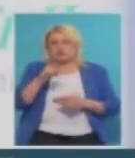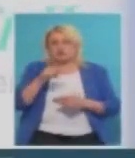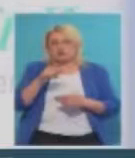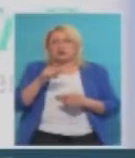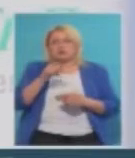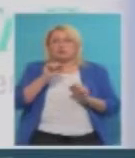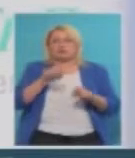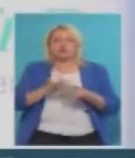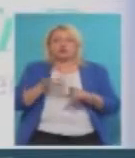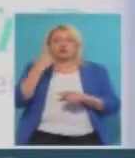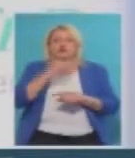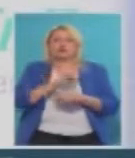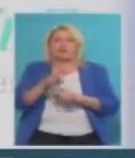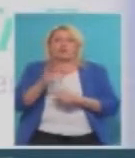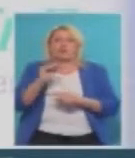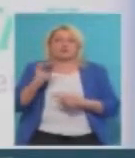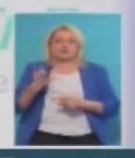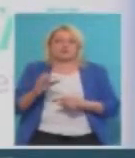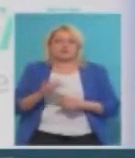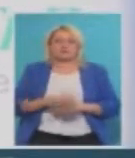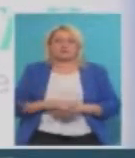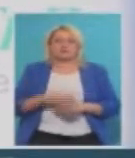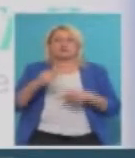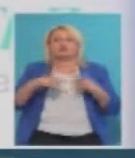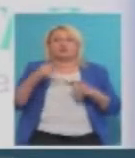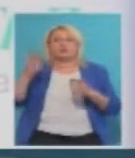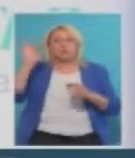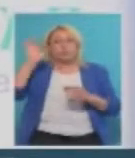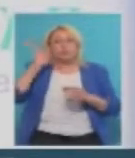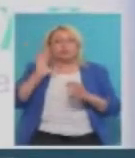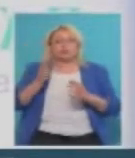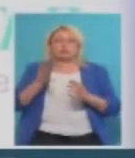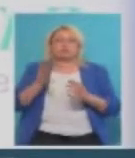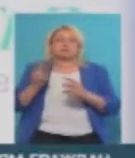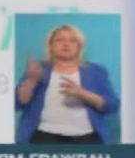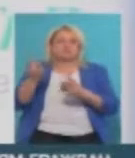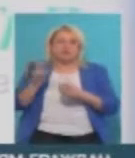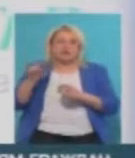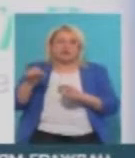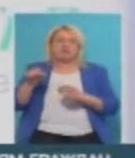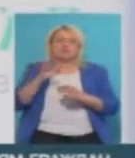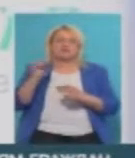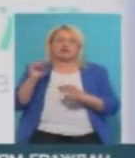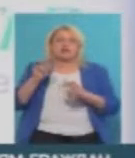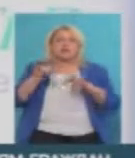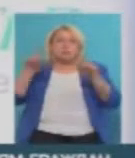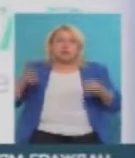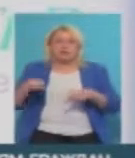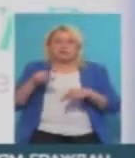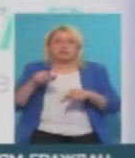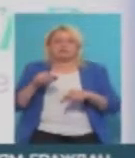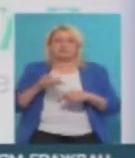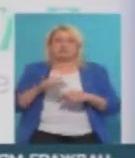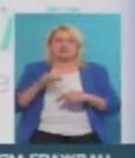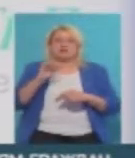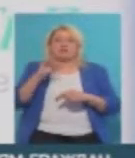поверенное лицо может тоже лично обратиться в офис. Через почту, получается, скачивается бланк с нашего сайта официального enpf.kz